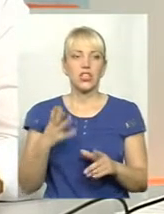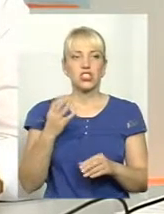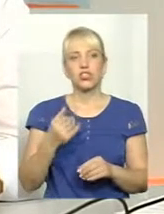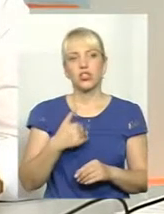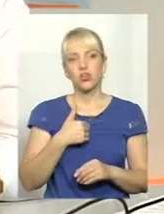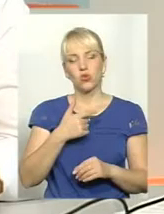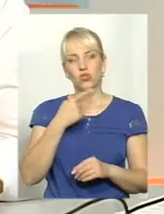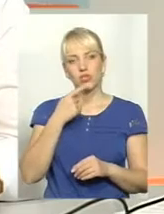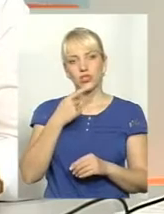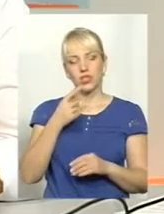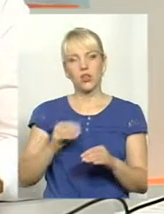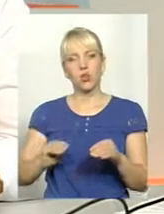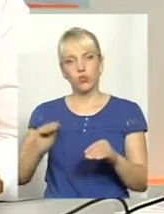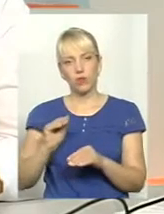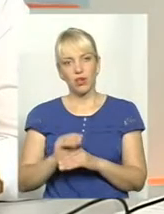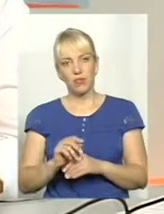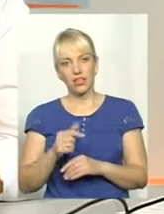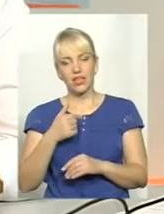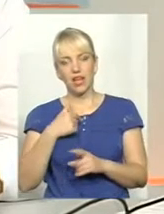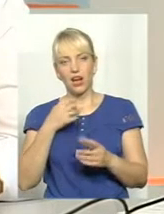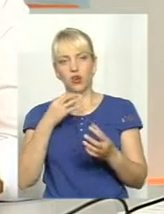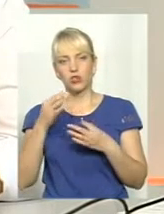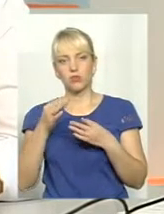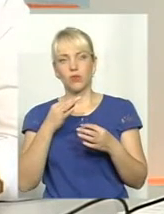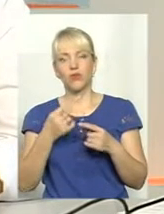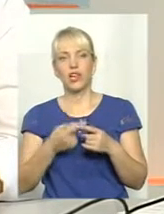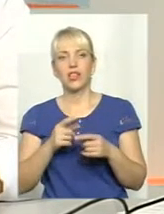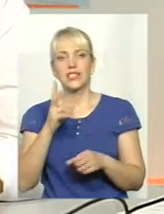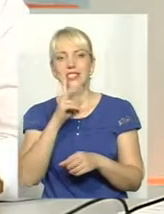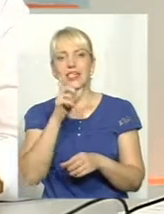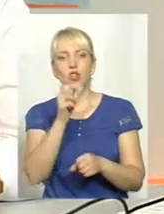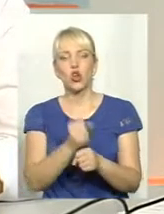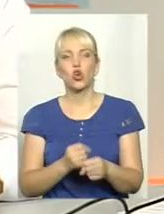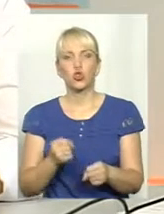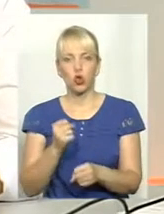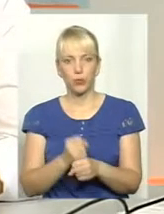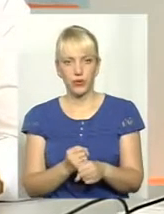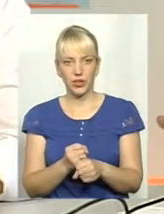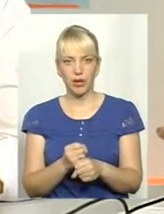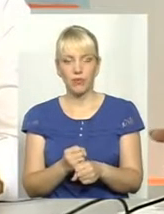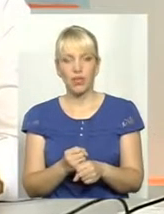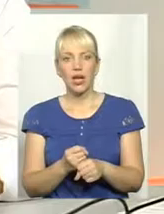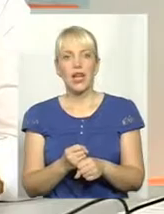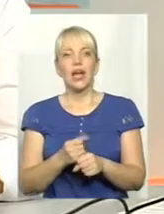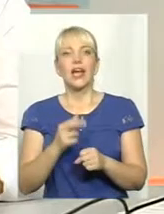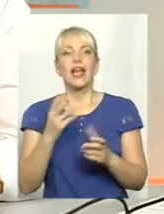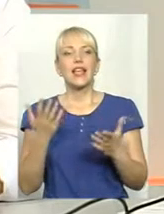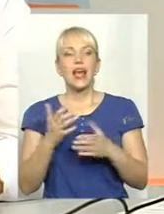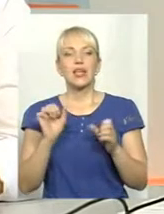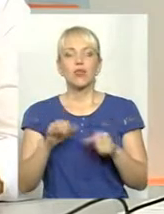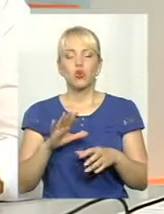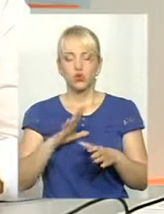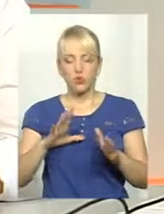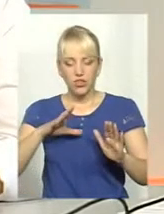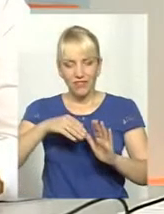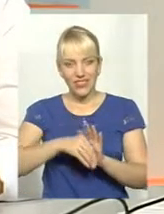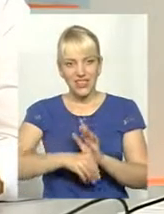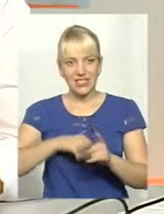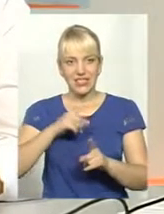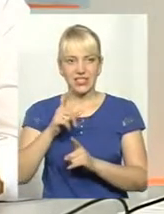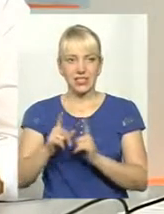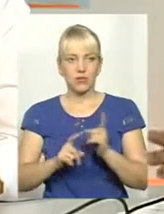ідей та історії, наприклад. Чому б тут завжди народжувались гарні ідеї? Чому б це не запрограмувати, наприклад, в слоган, в